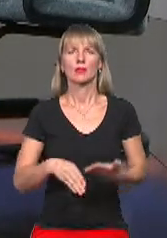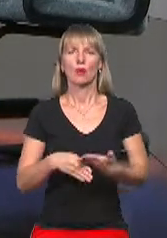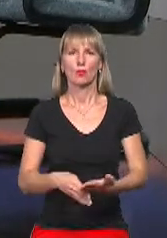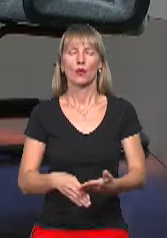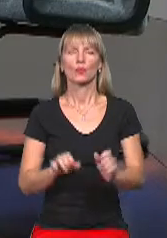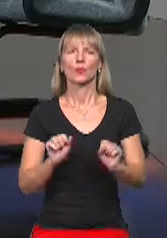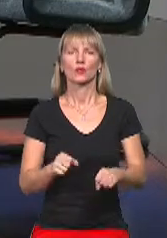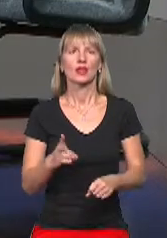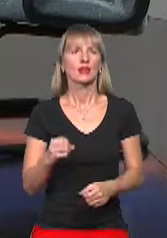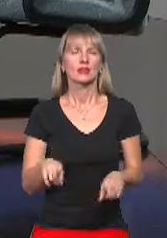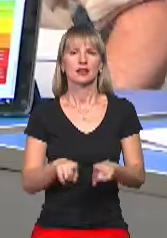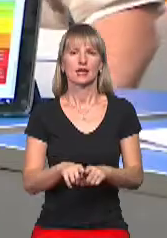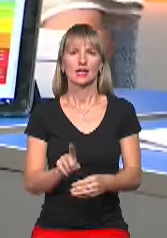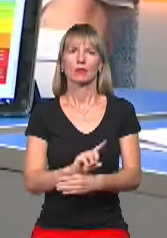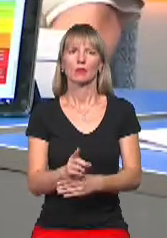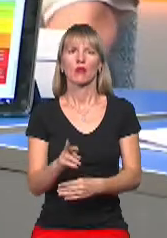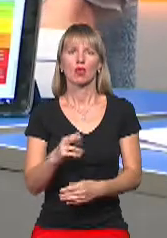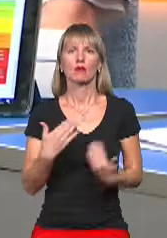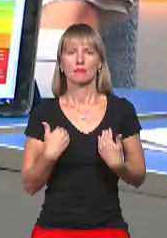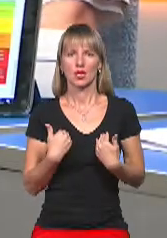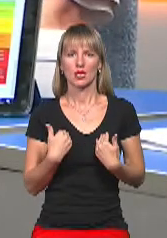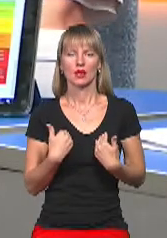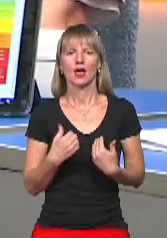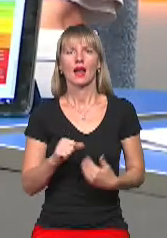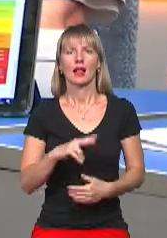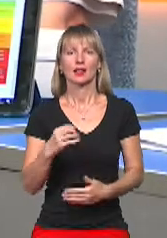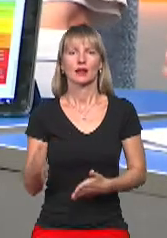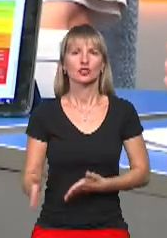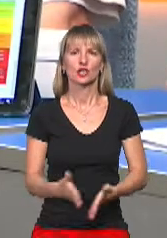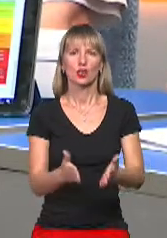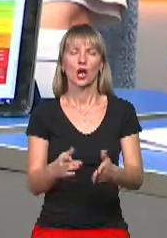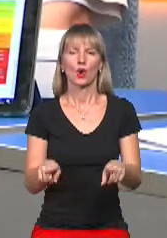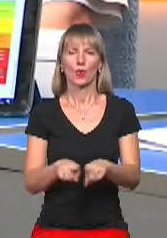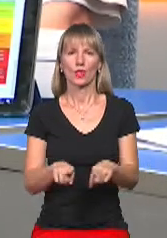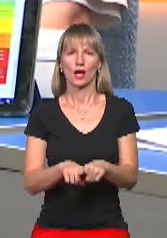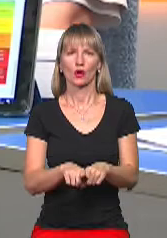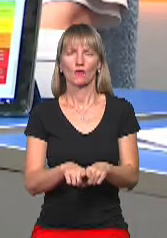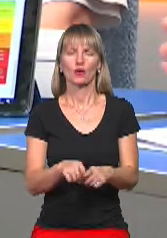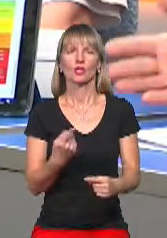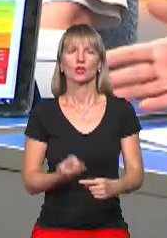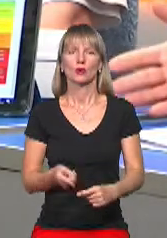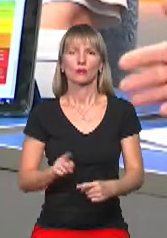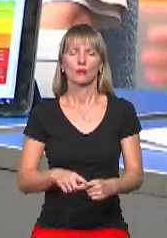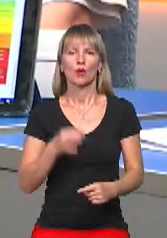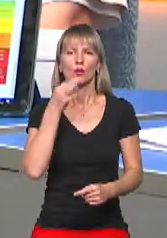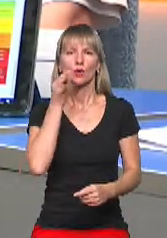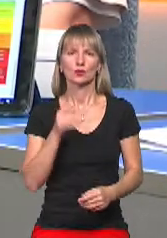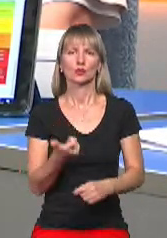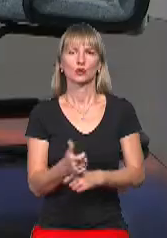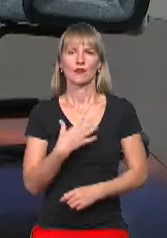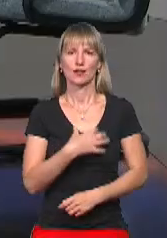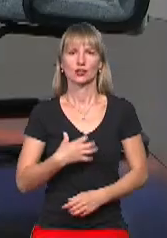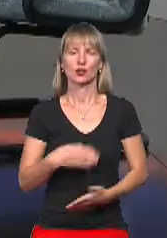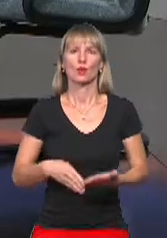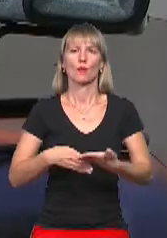допомогою, можливо, не таких інструментів, як ми, але шлях однаковий. Тому досвід дуже